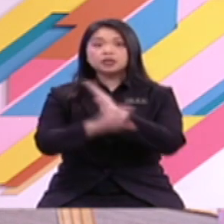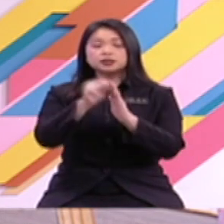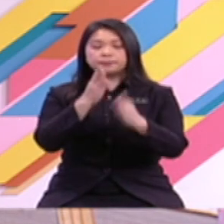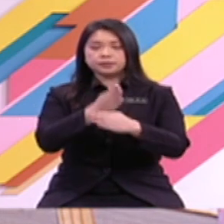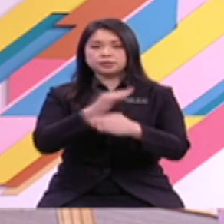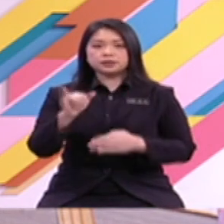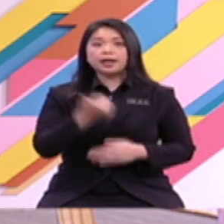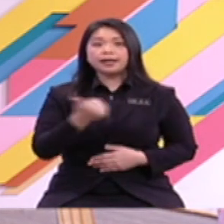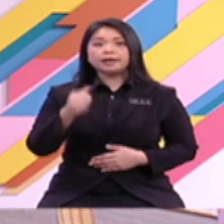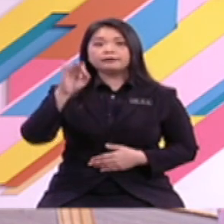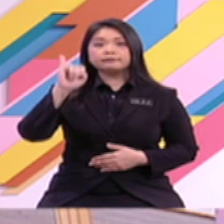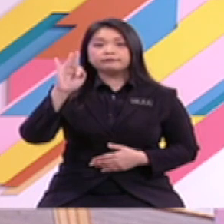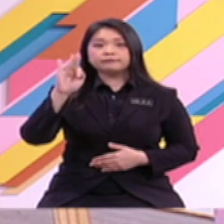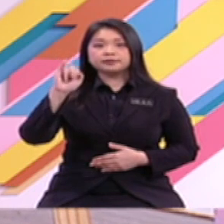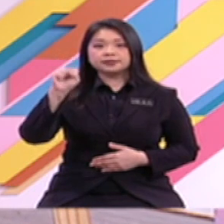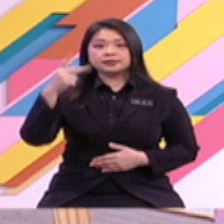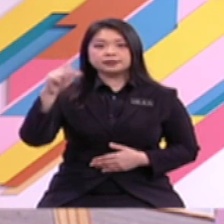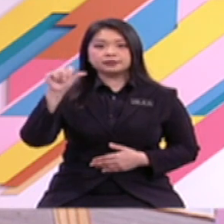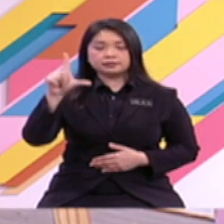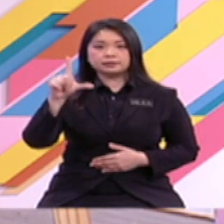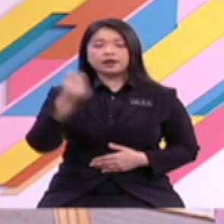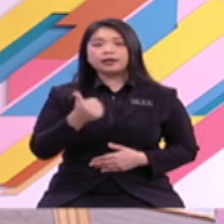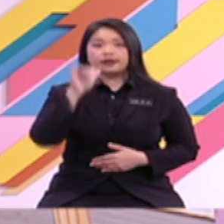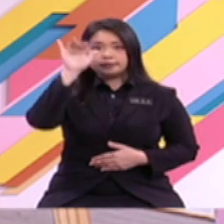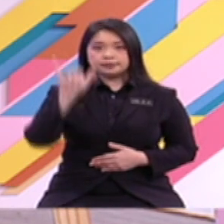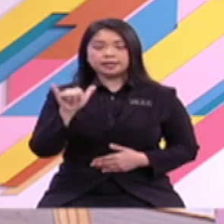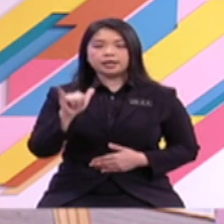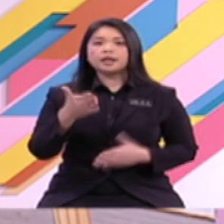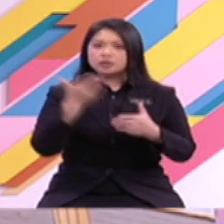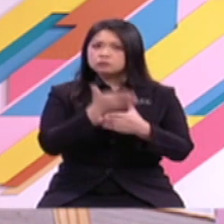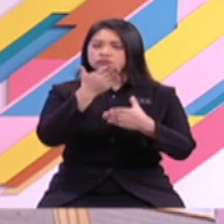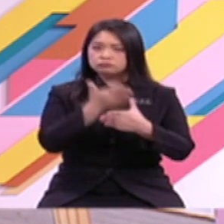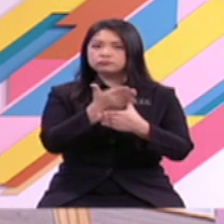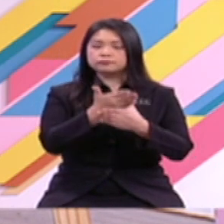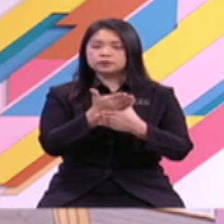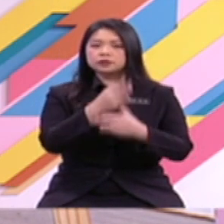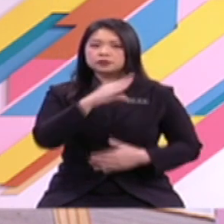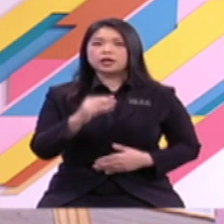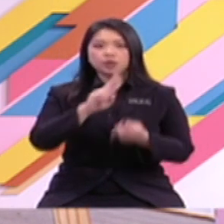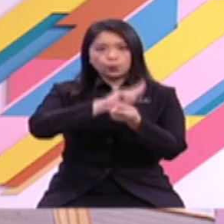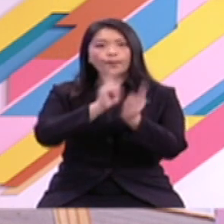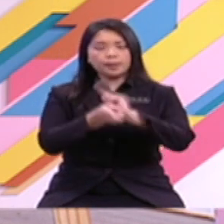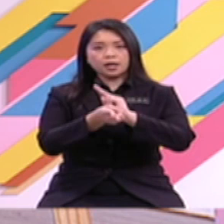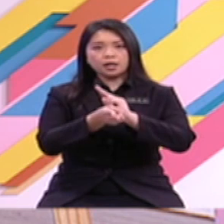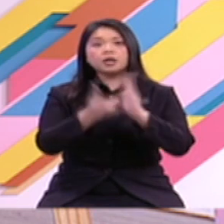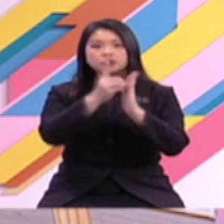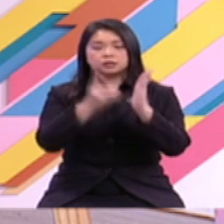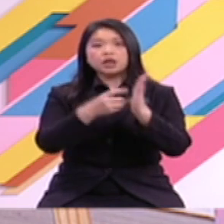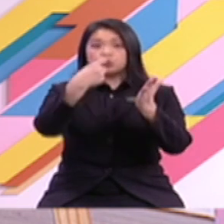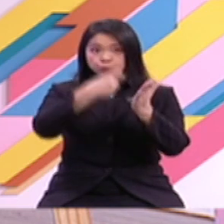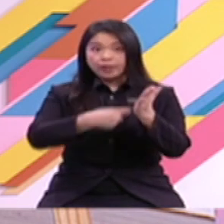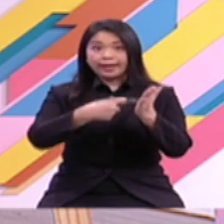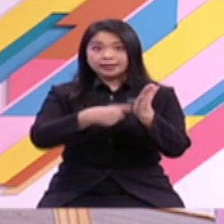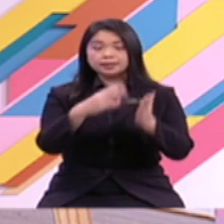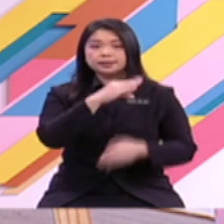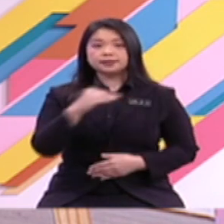al-'ashri ini ialah satu alat yang akan mempengaruhi moyang mengubah dasar Cukai dan